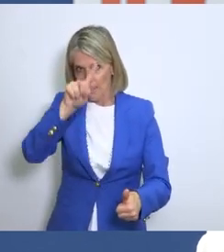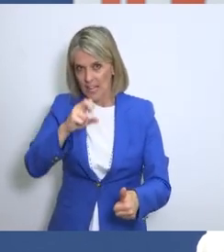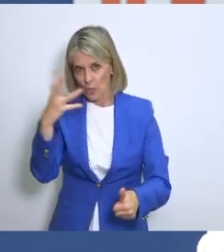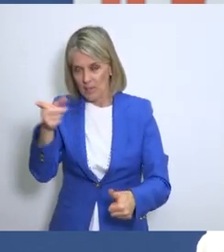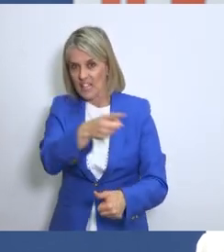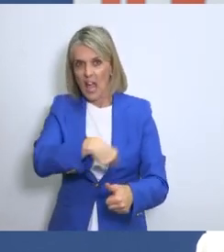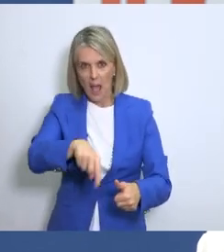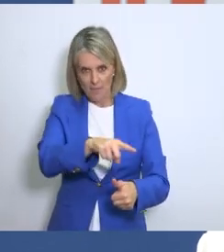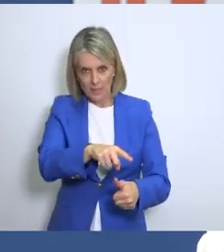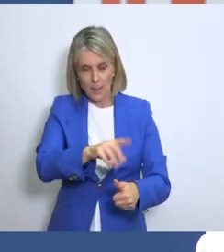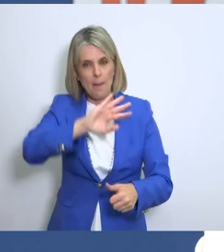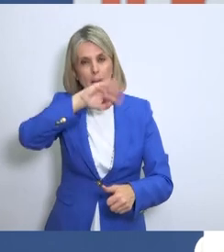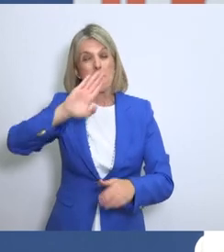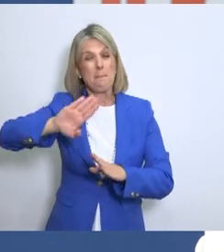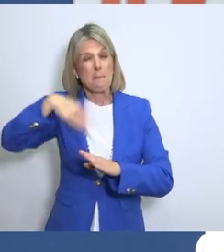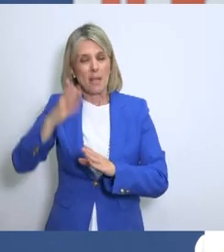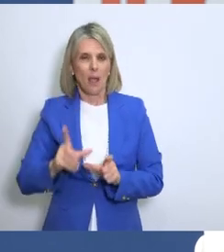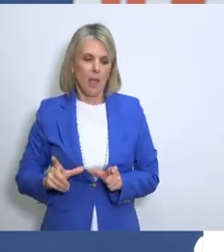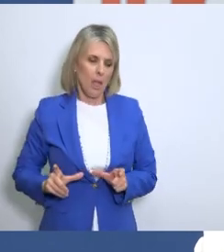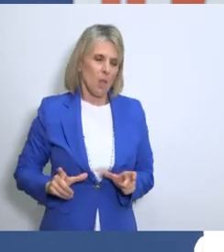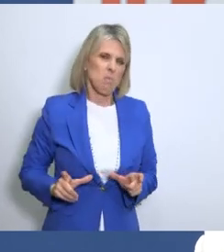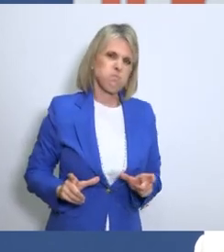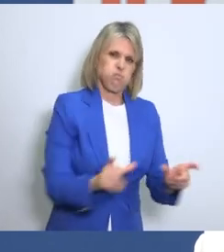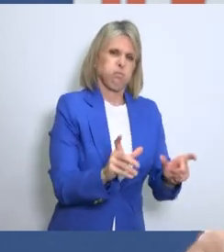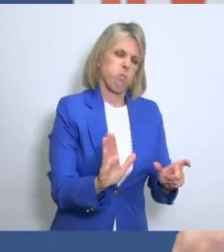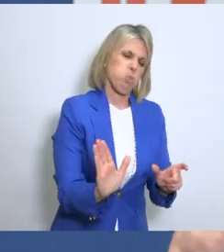με περιθωριοποίηση και με